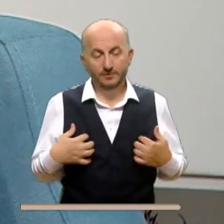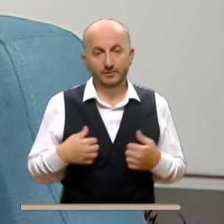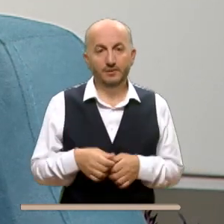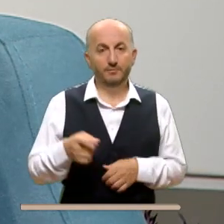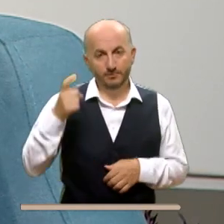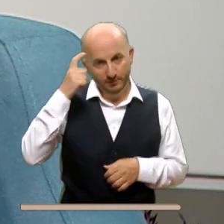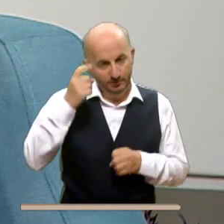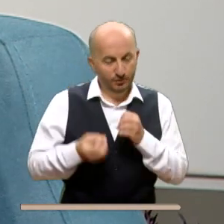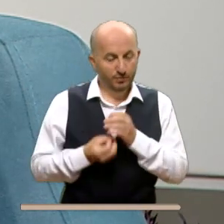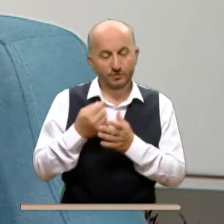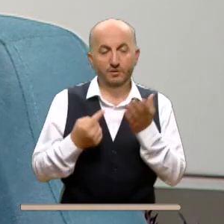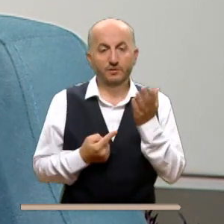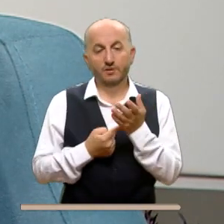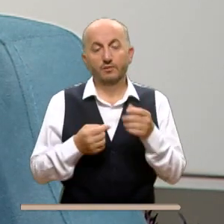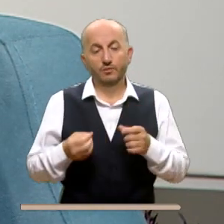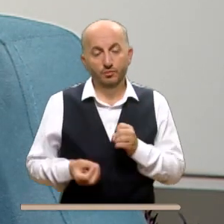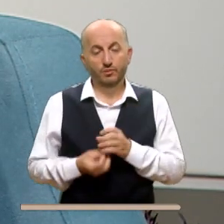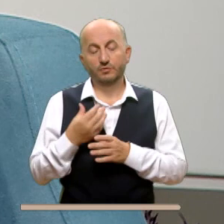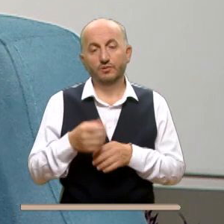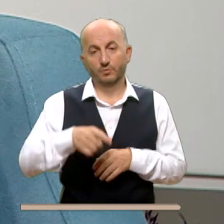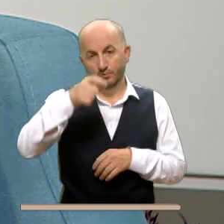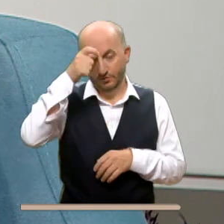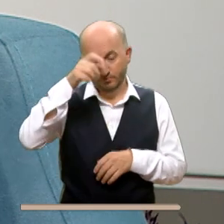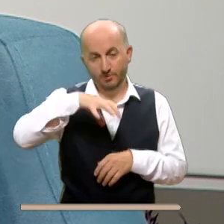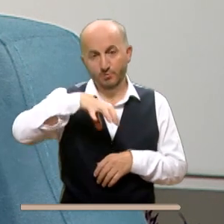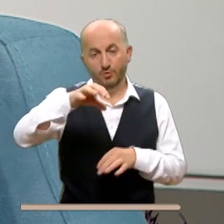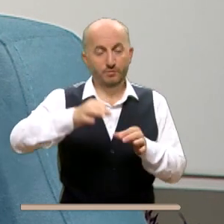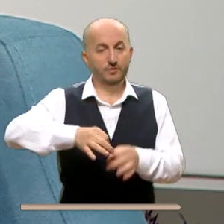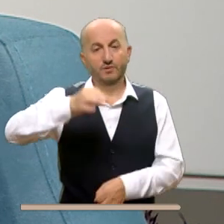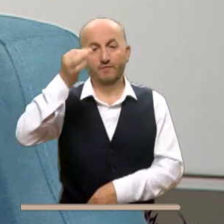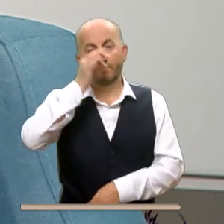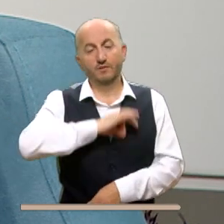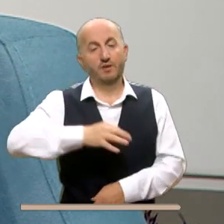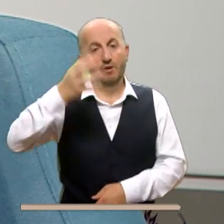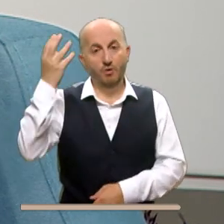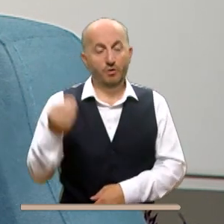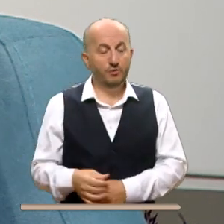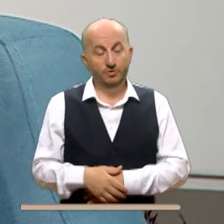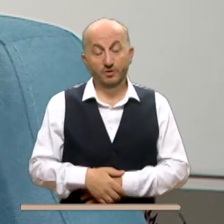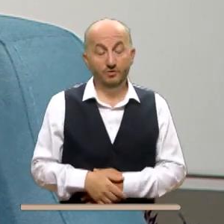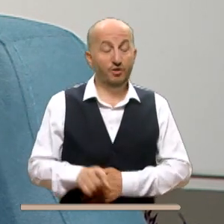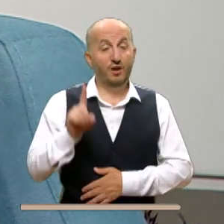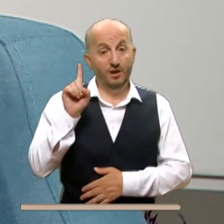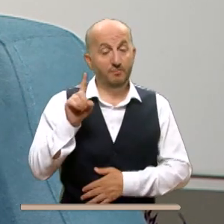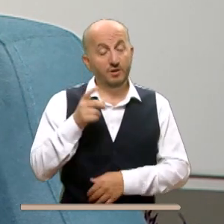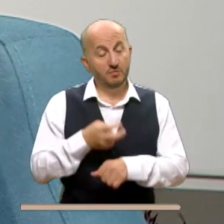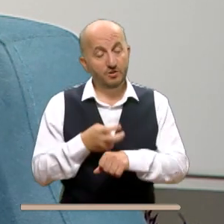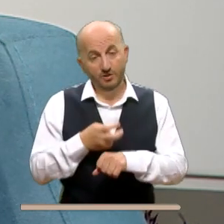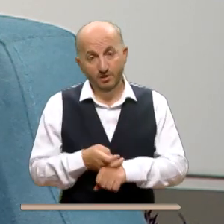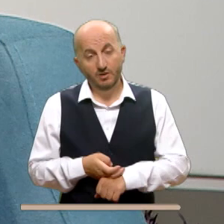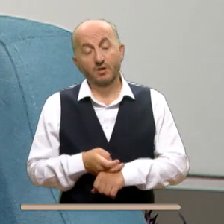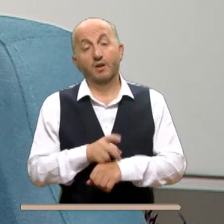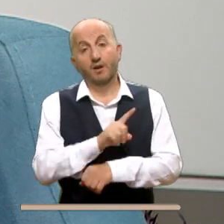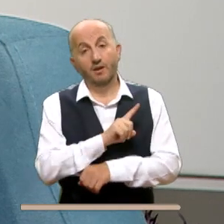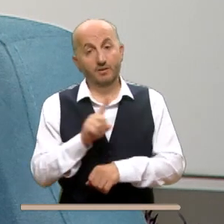bilgi üretecek, teknoloji üretecek. Ülkemize, bölgemize, insanımıza faydalı olacak. Cenab-ı Hak başarılarına,